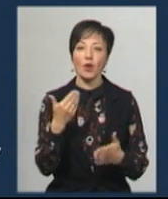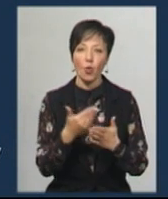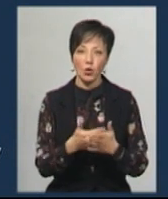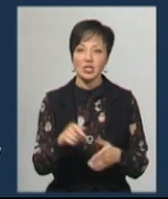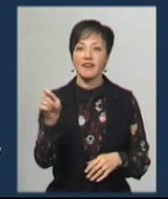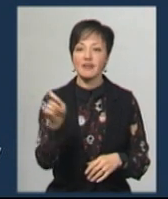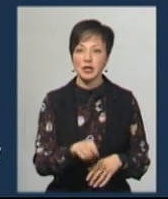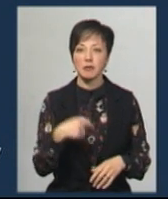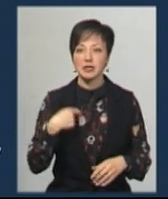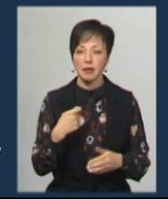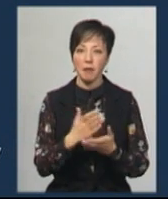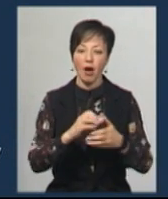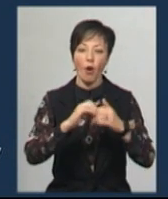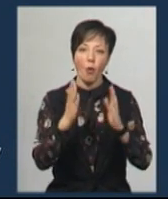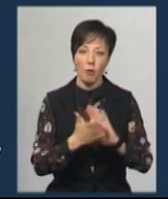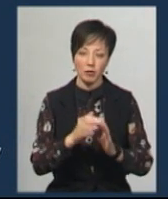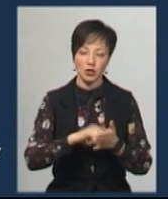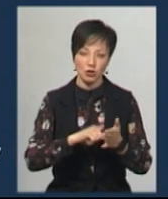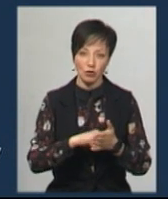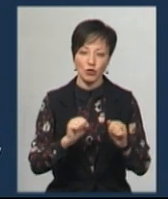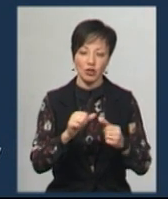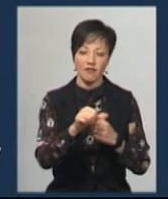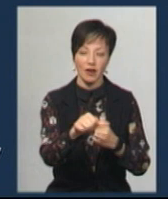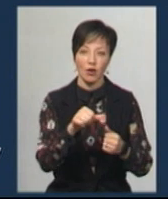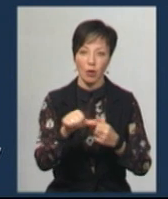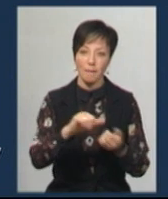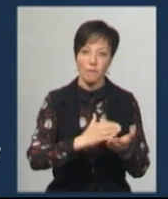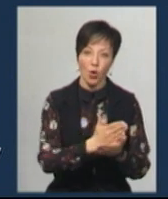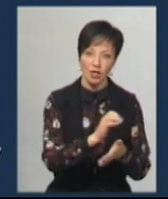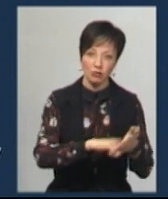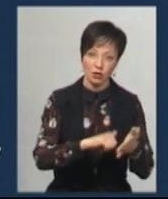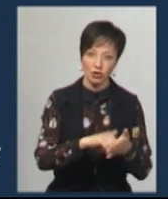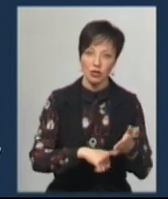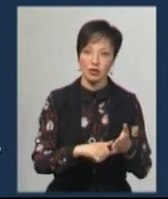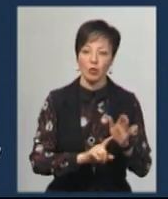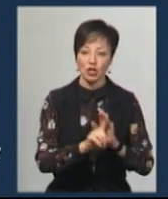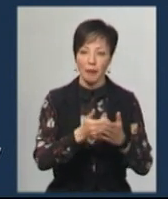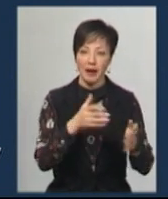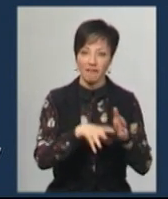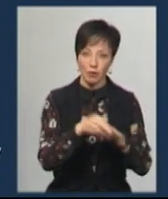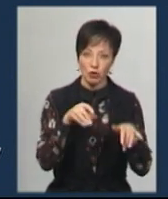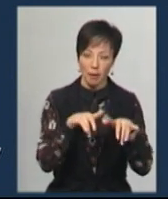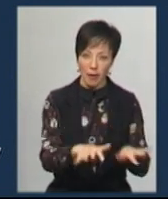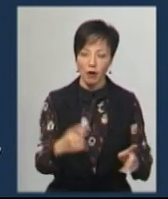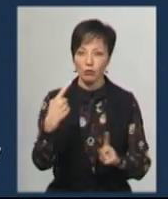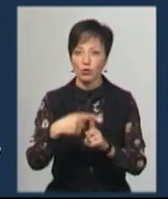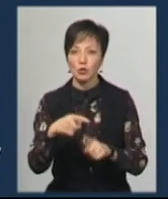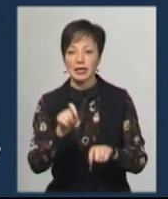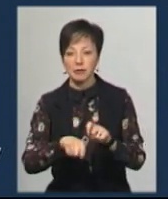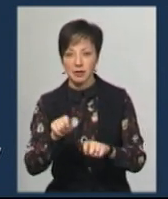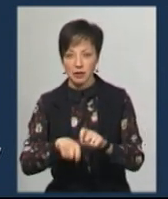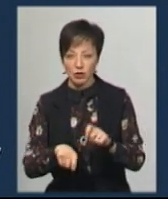президента носить комплексний характер, ми можемо виокремити політичну функцію, тобто початок передвиборчої кампанії, також